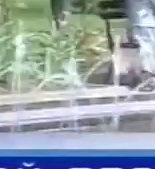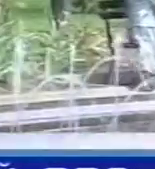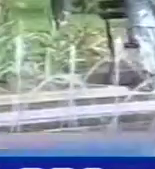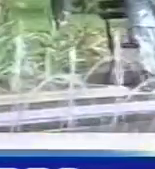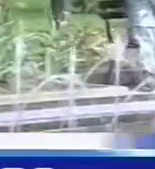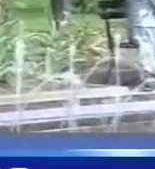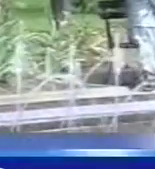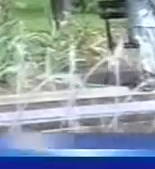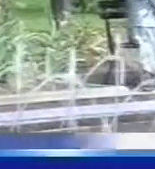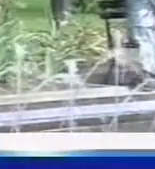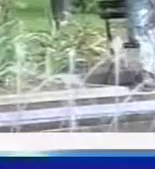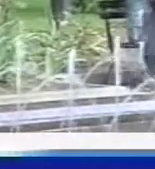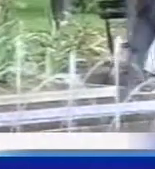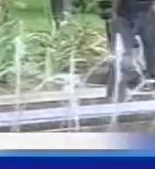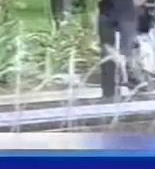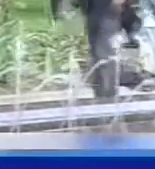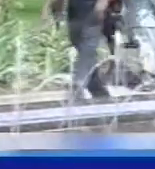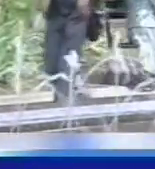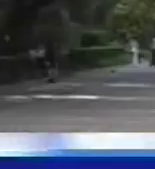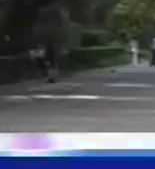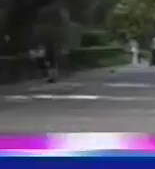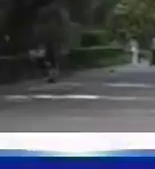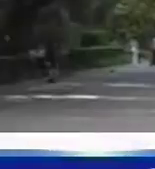МУЗЫКАЛЬНАЯ ЗАСТАВКА